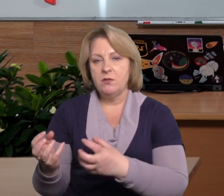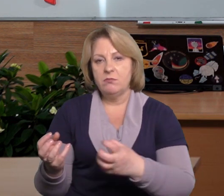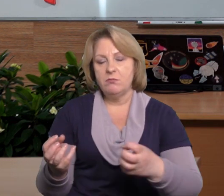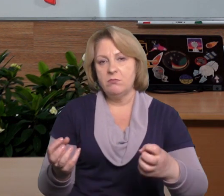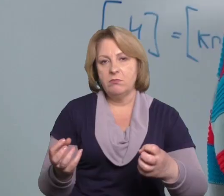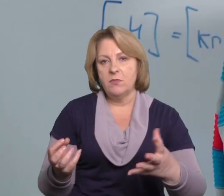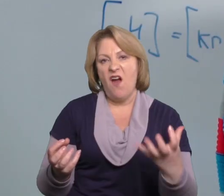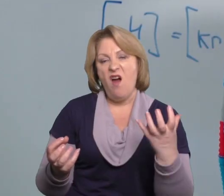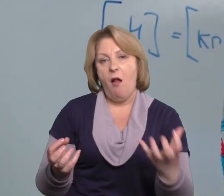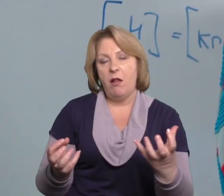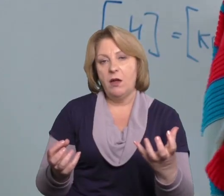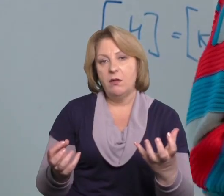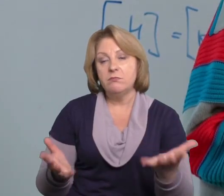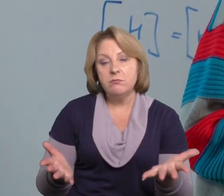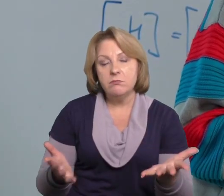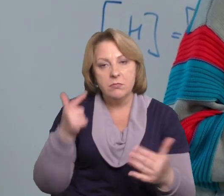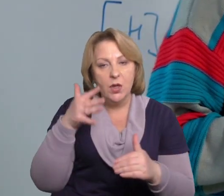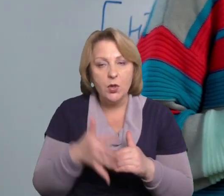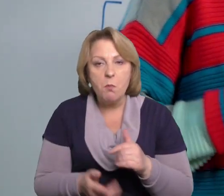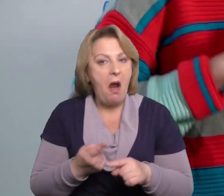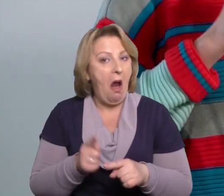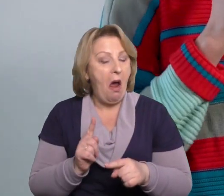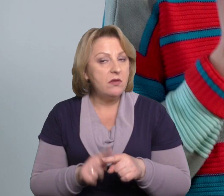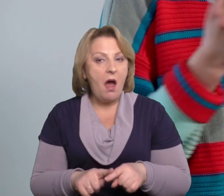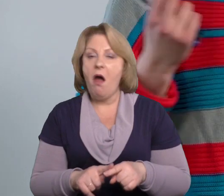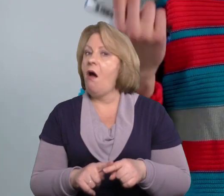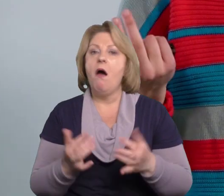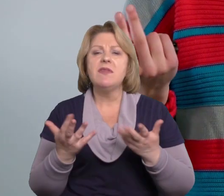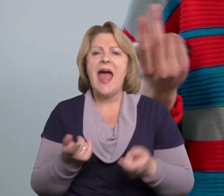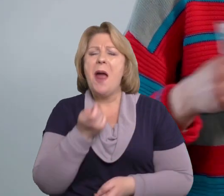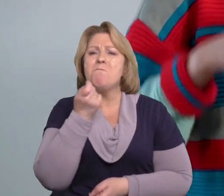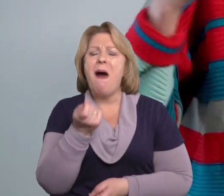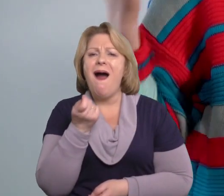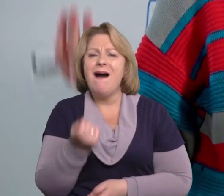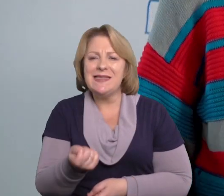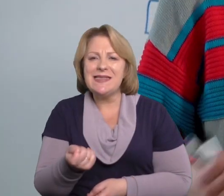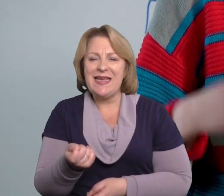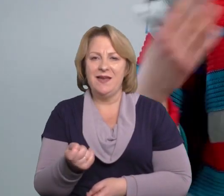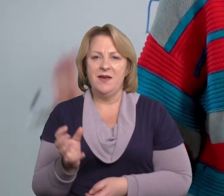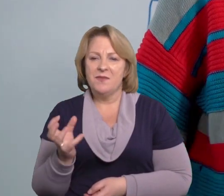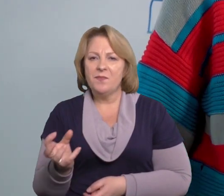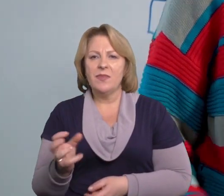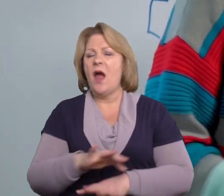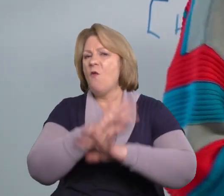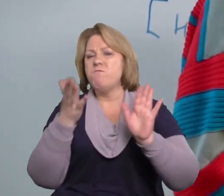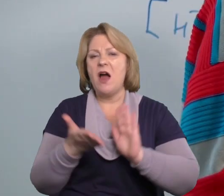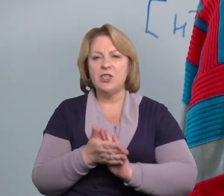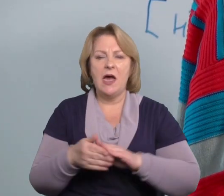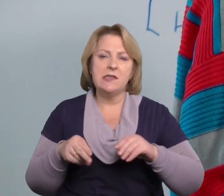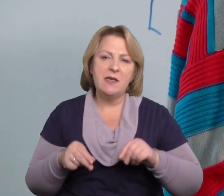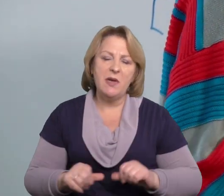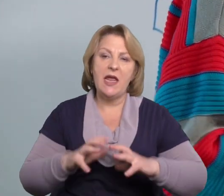до великих. Звичайно, ви розумієте, що це настільки крихітні маси в масштабах Землі, в масштабах планети,